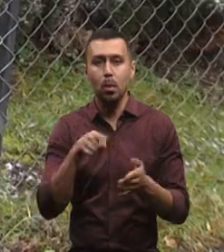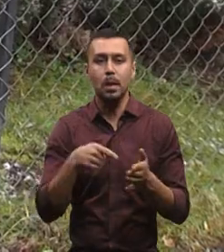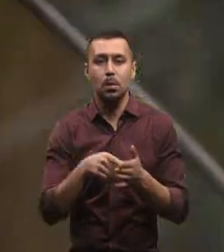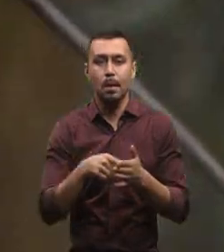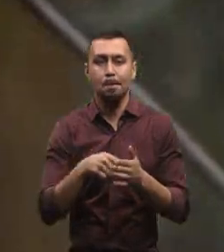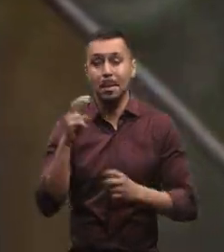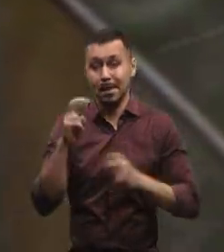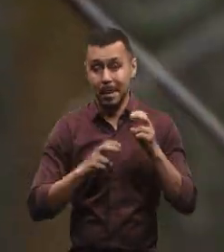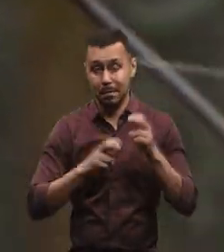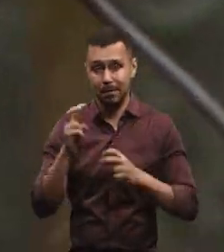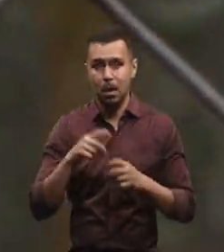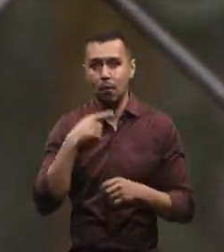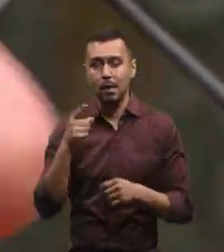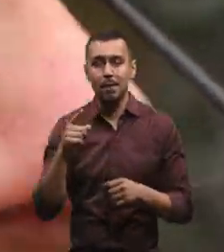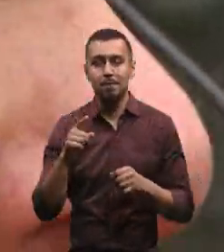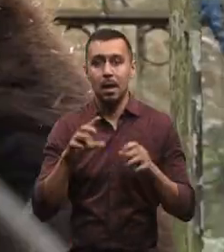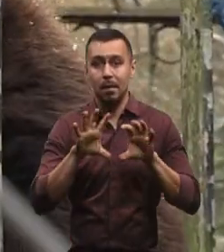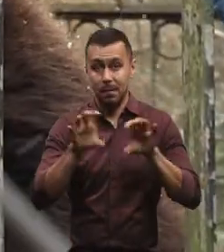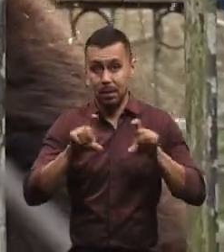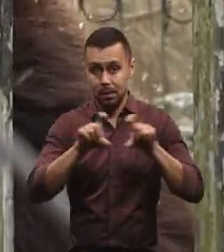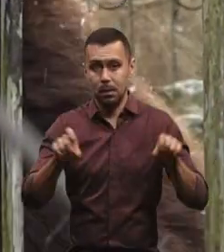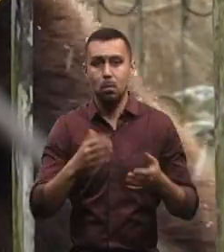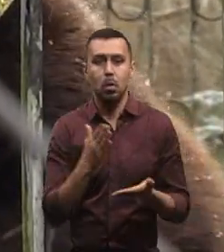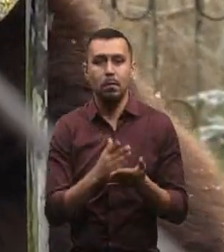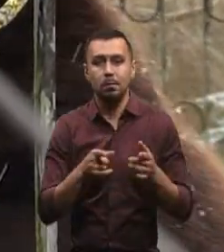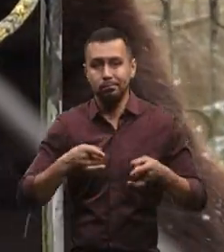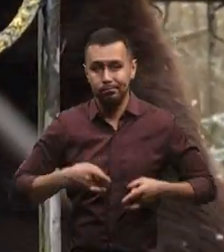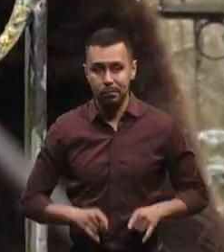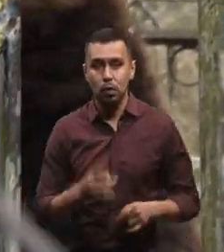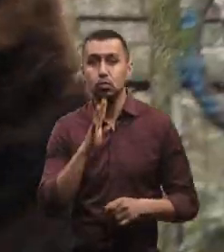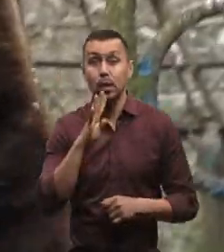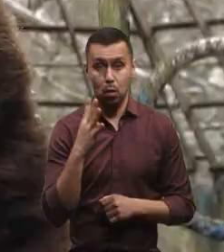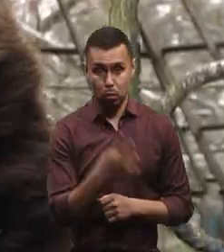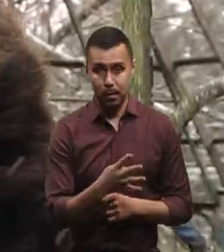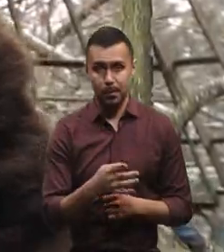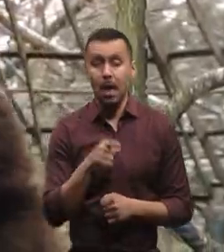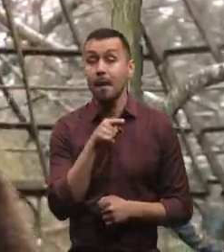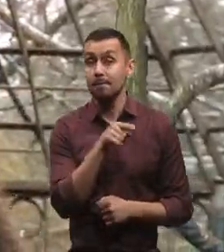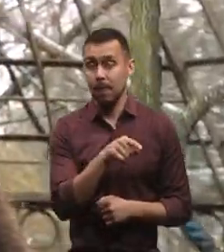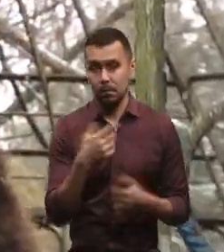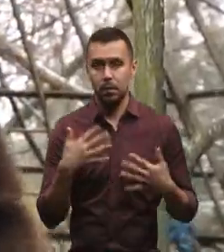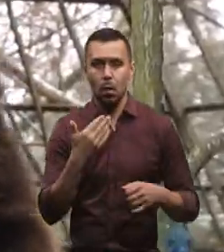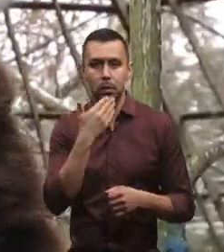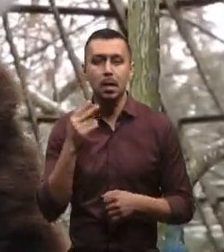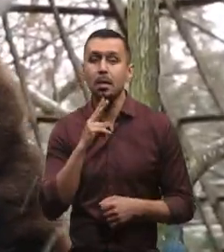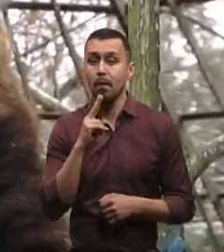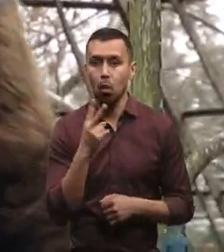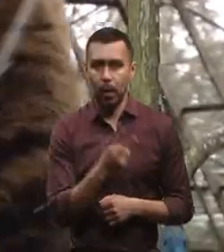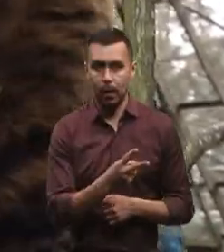сквери» Тарас Панасюк. Каже, у звіринці хижак проживає із народження 4 роки. Він вже останні два